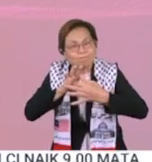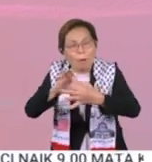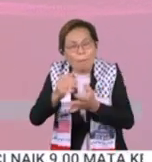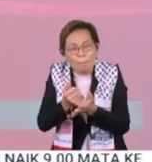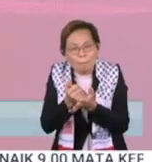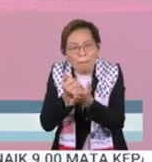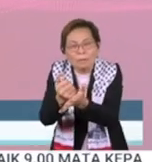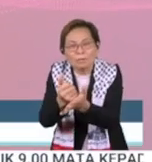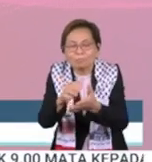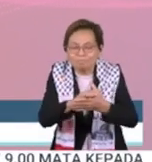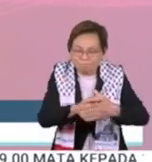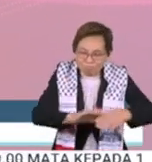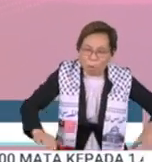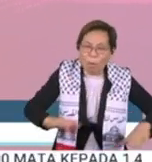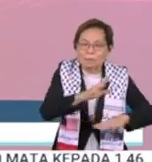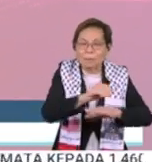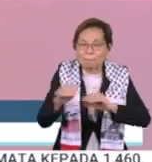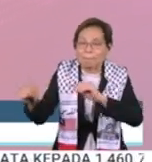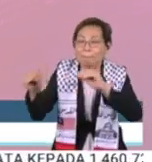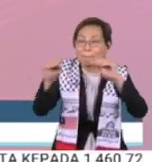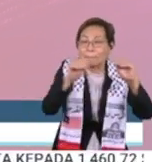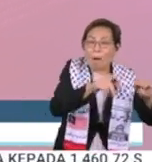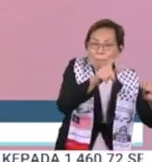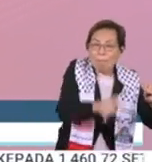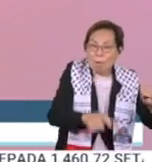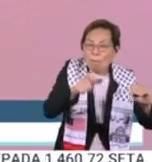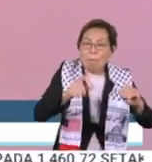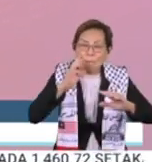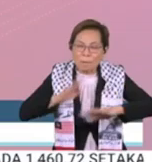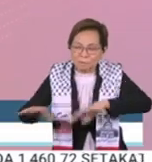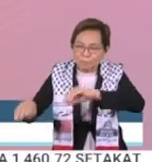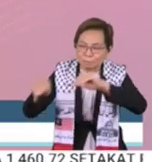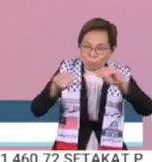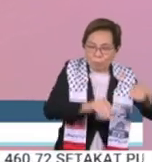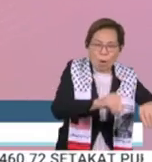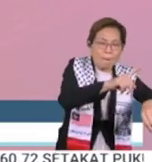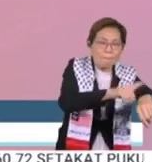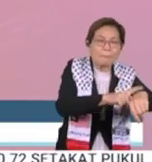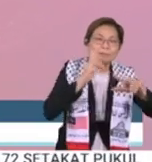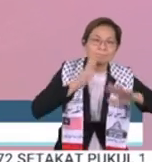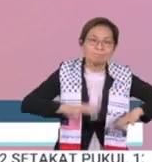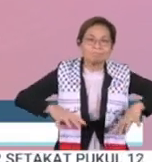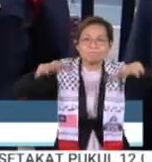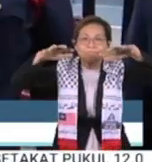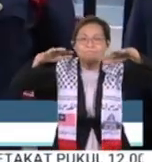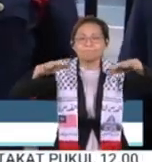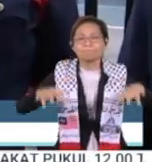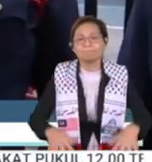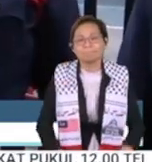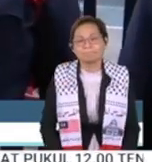dalam membantu operasi menyelamat dan memindahkan penduduk terjejas pada musim tengkujuh.